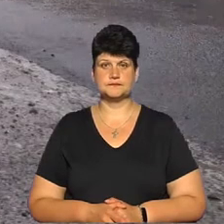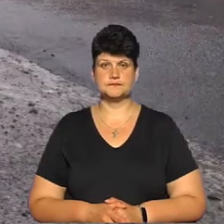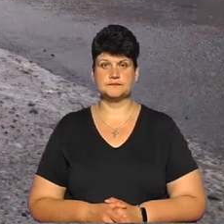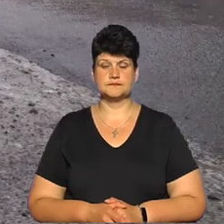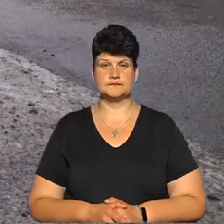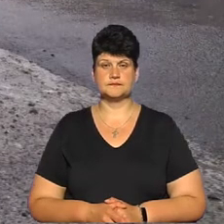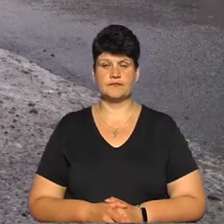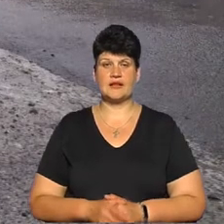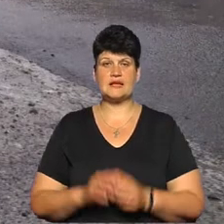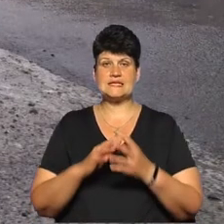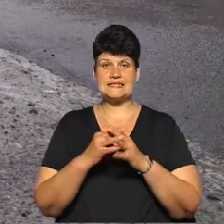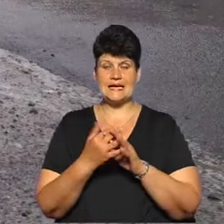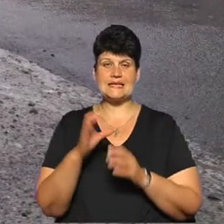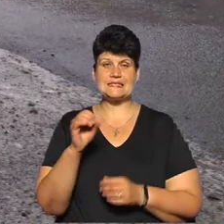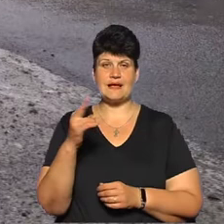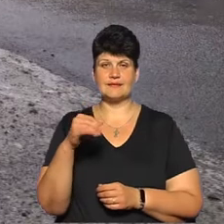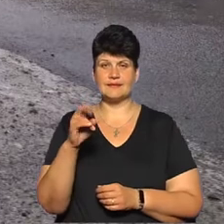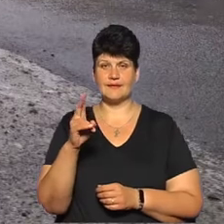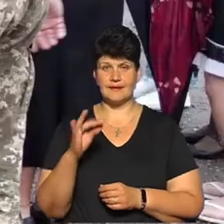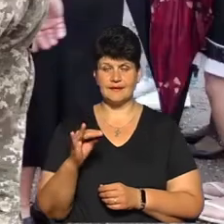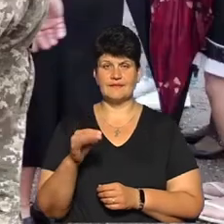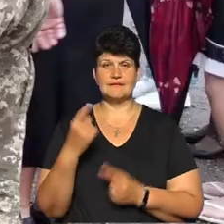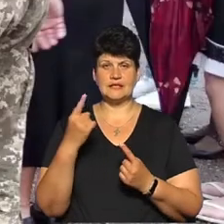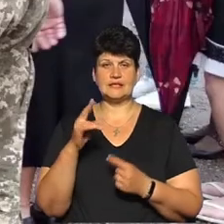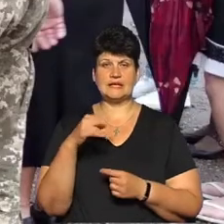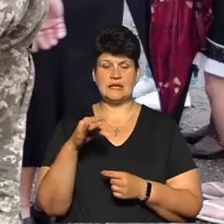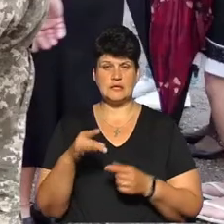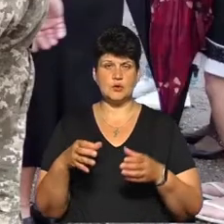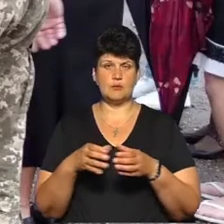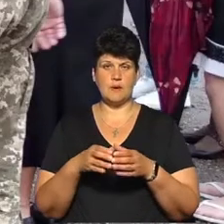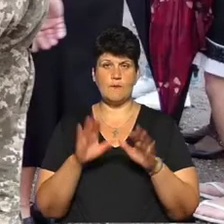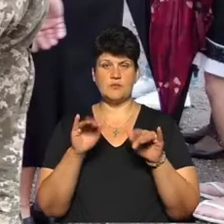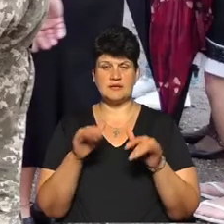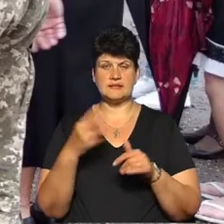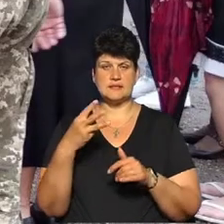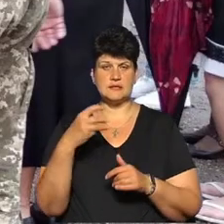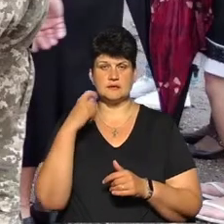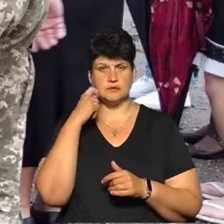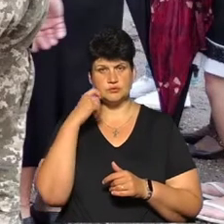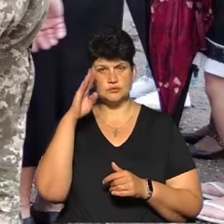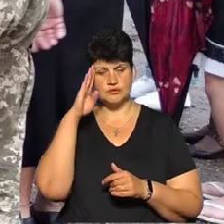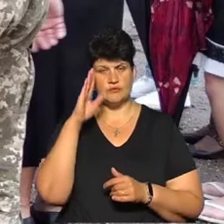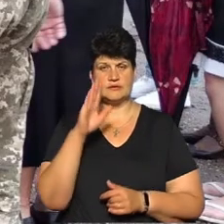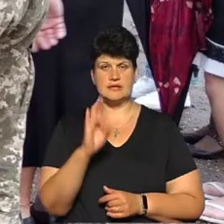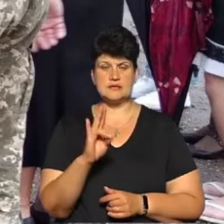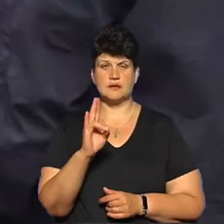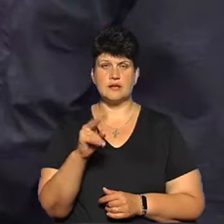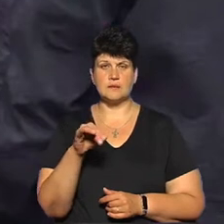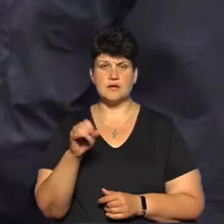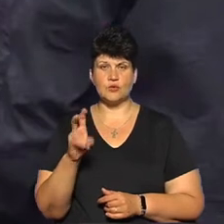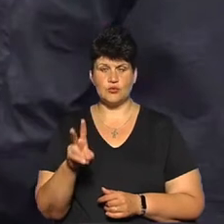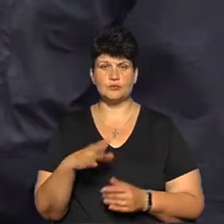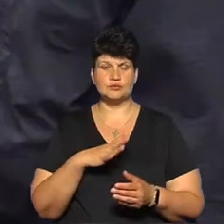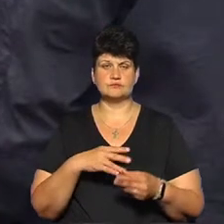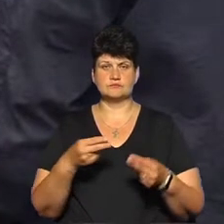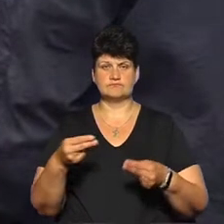У селі Садки Великодедеркальської громади попрощалися із 30-річним військовослужбовцем Назаром Климюком. Він служив за контрактом у